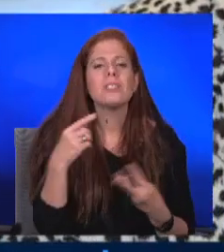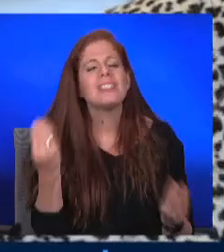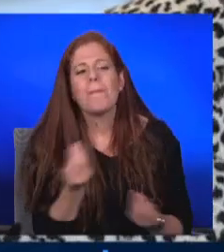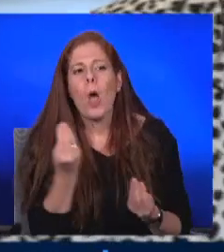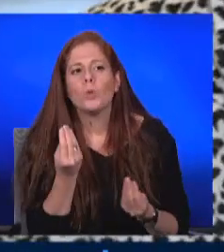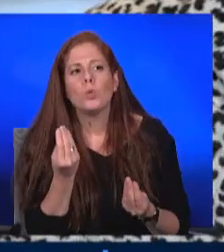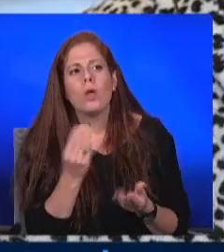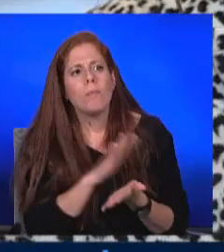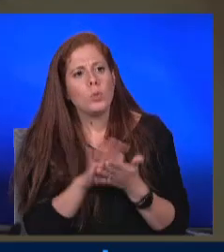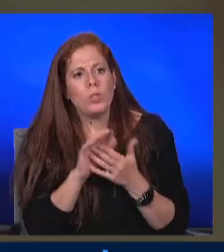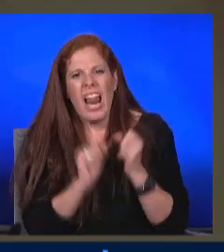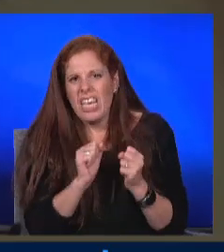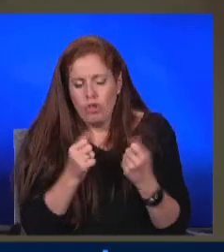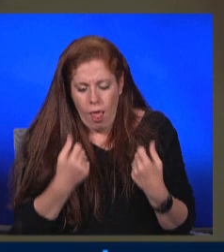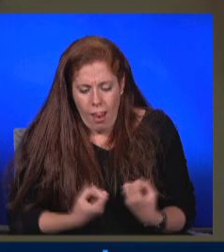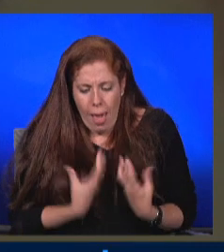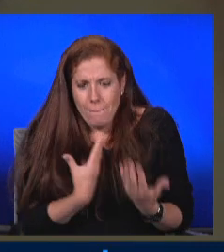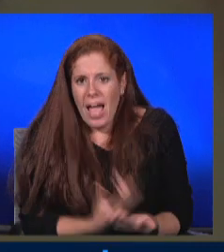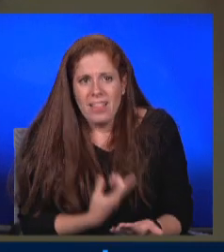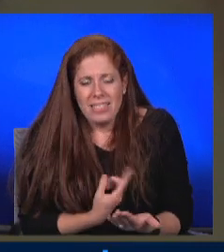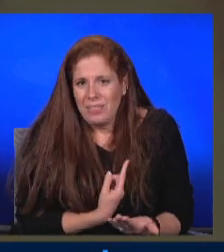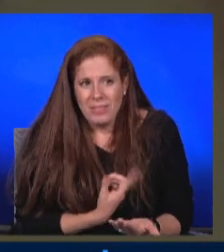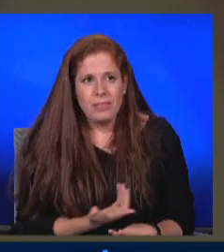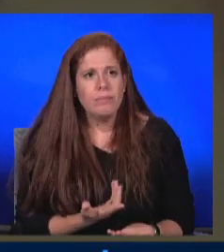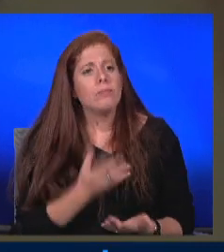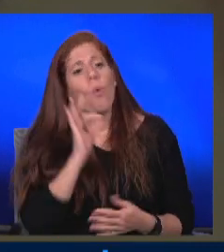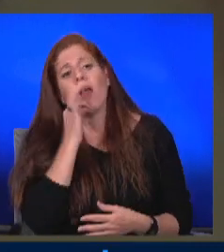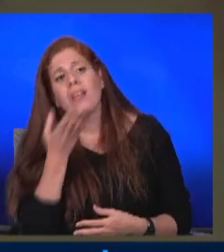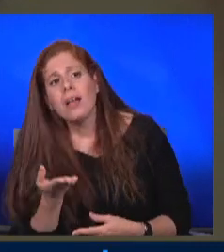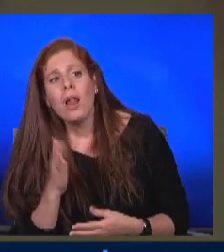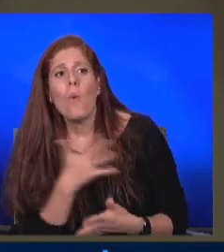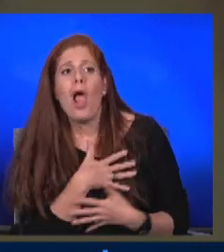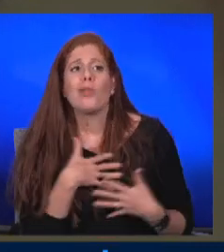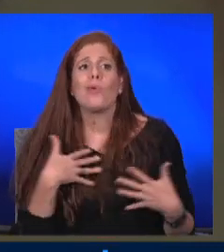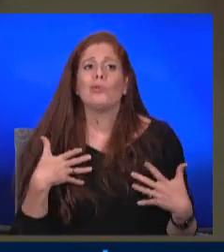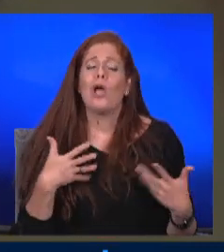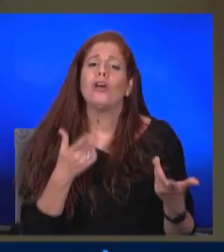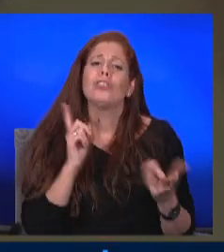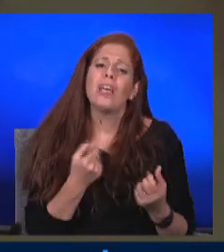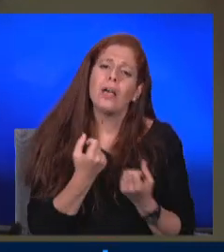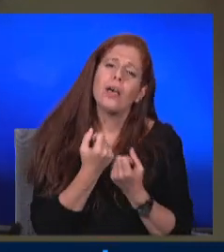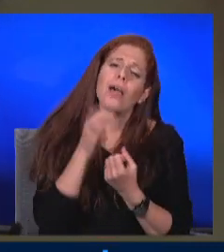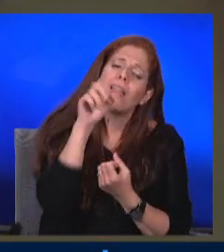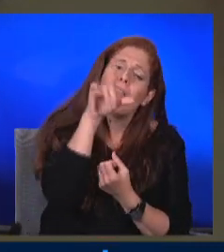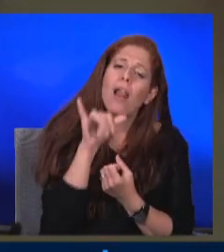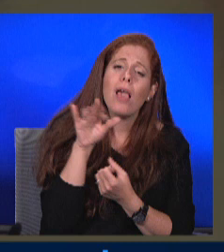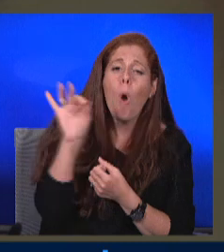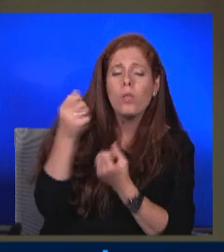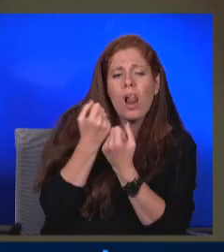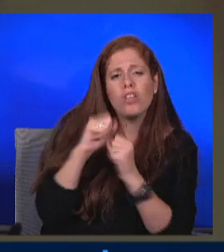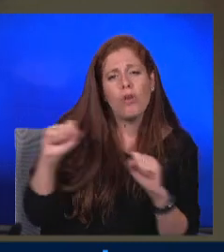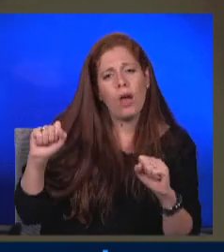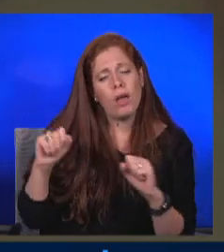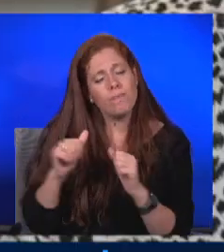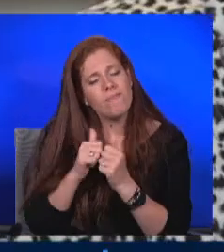שפשוט התקשיתי להביע את עצמי. אולי זה הגיל, אולי התחושה שהגיעה העת לשחרר את טלי אחותה, להיפרד